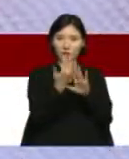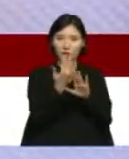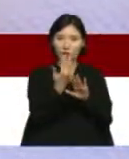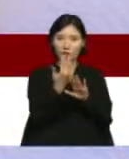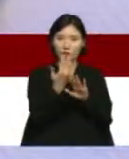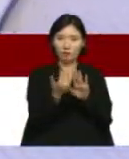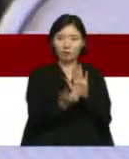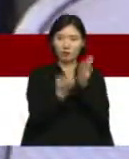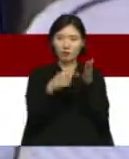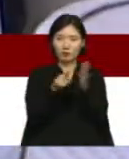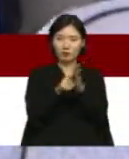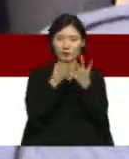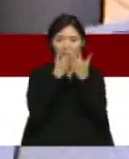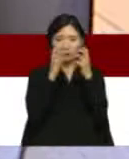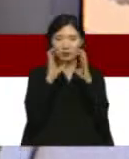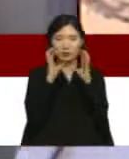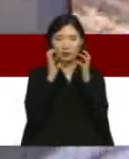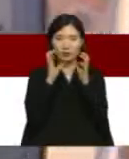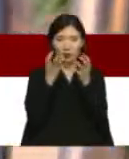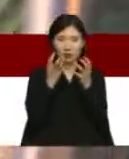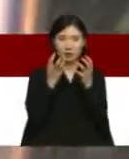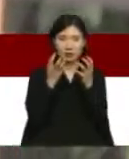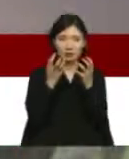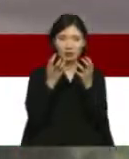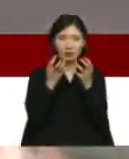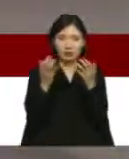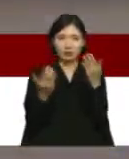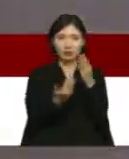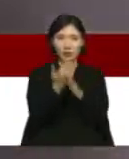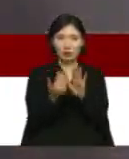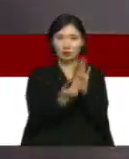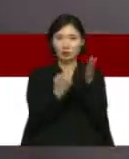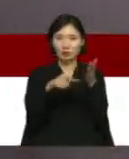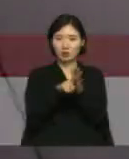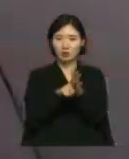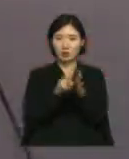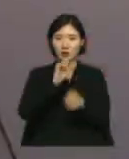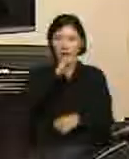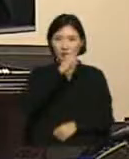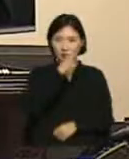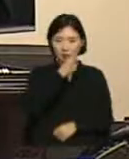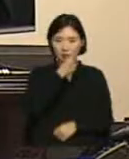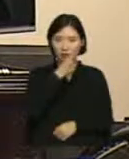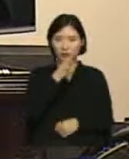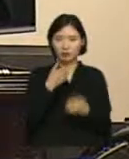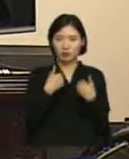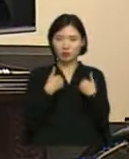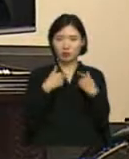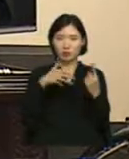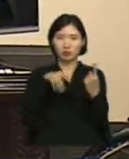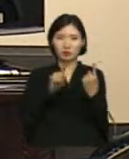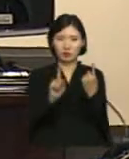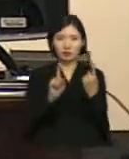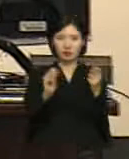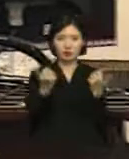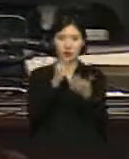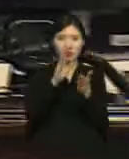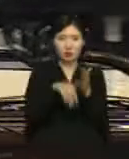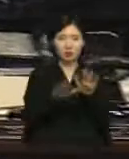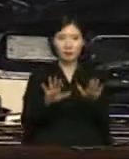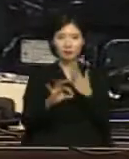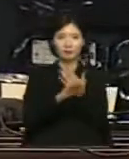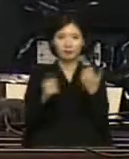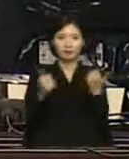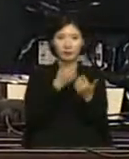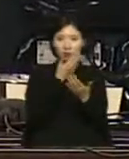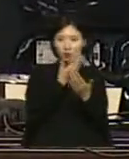아이 확인장치를 설치하기 위한 예산 편성이 필요하다는 내용을 발언했습니다. 이어진 제1차 본회의, 이번